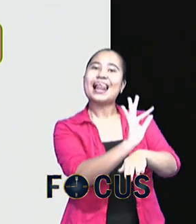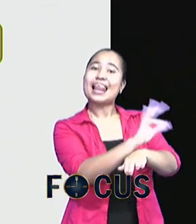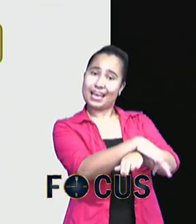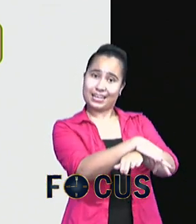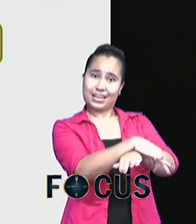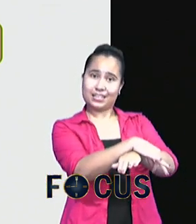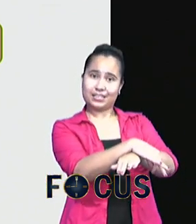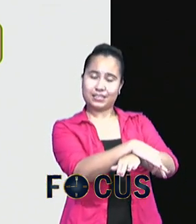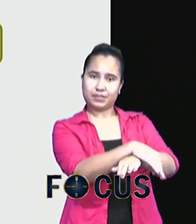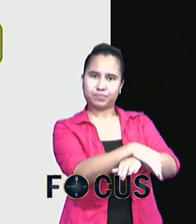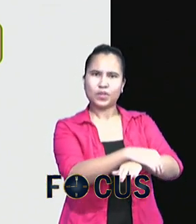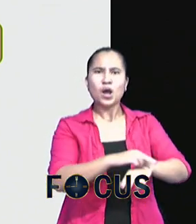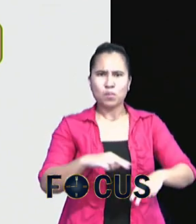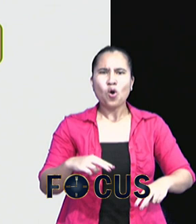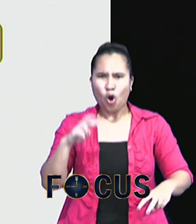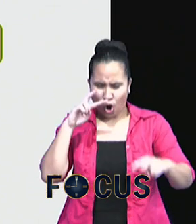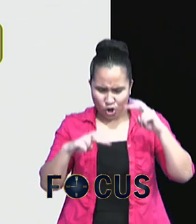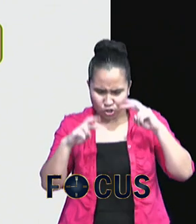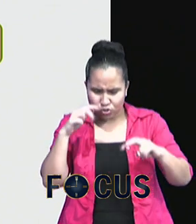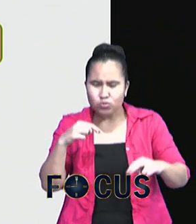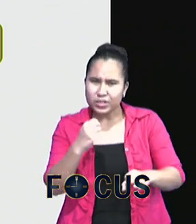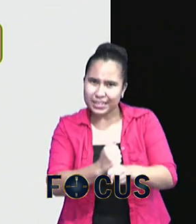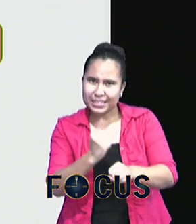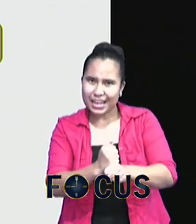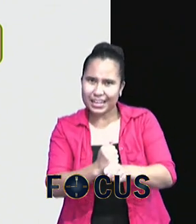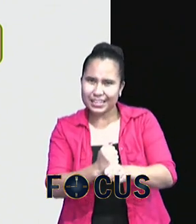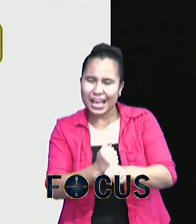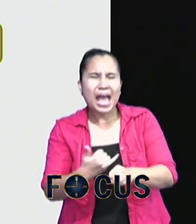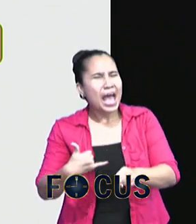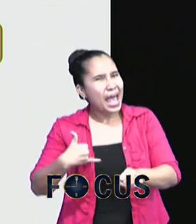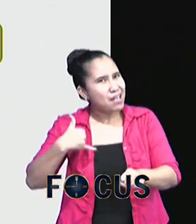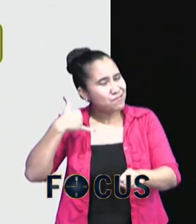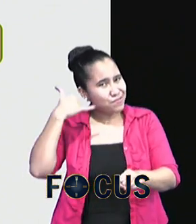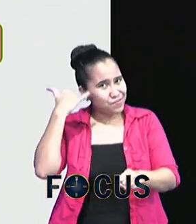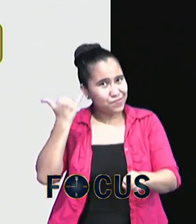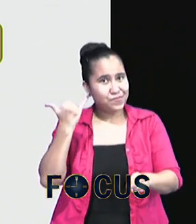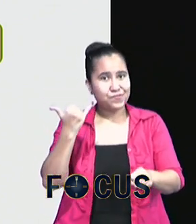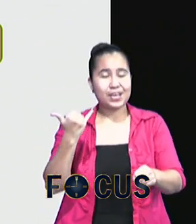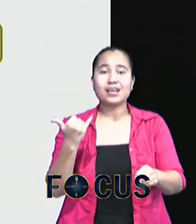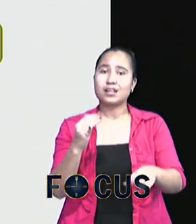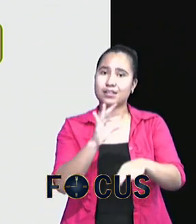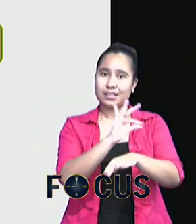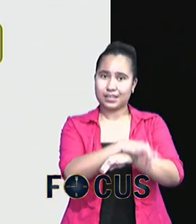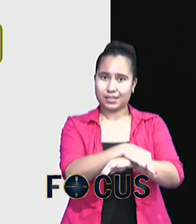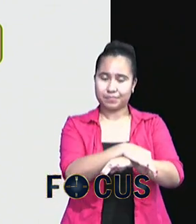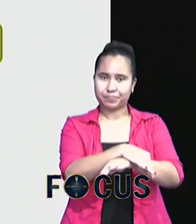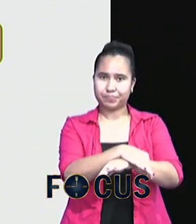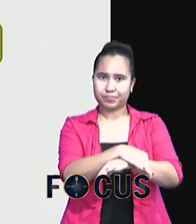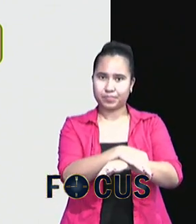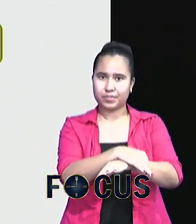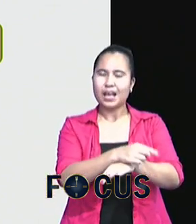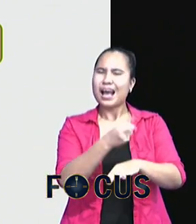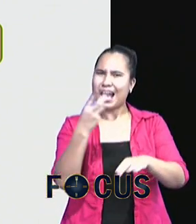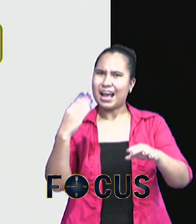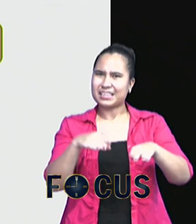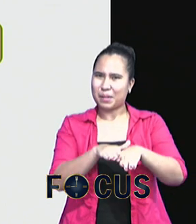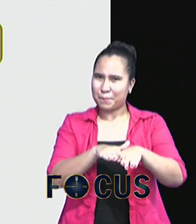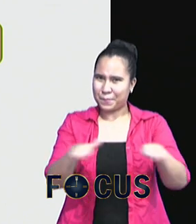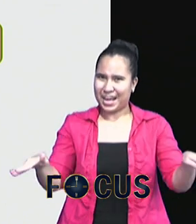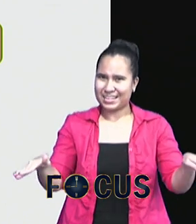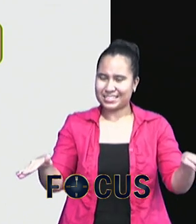hebben, gebleken is dat heel veel leerkrachten een aantal basishandelingen met betrekking tot